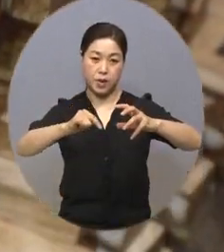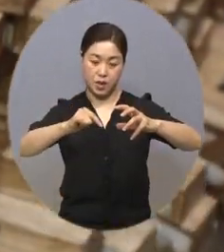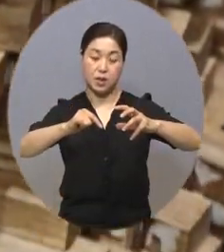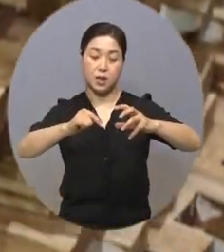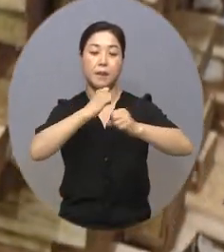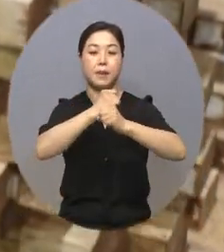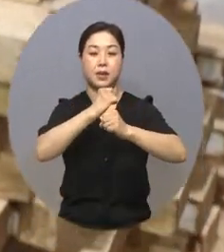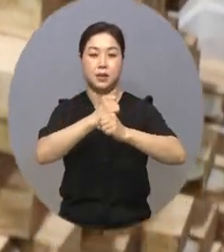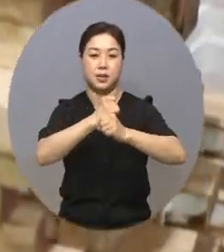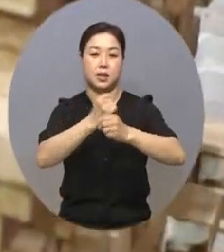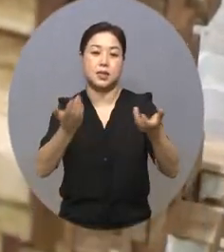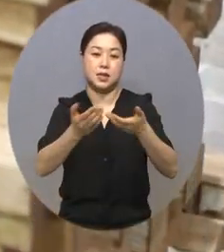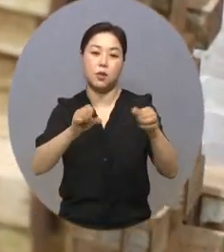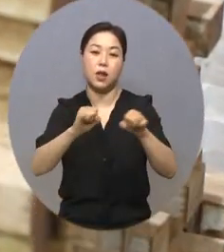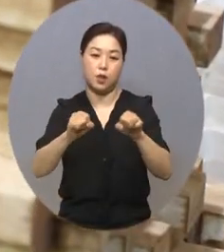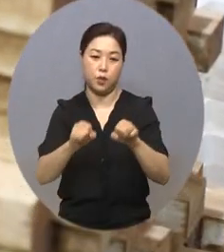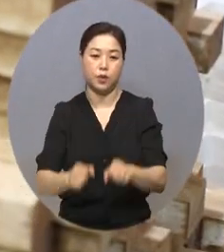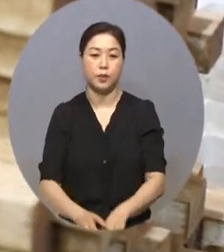합니다